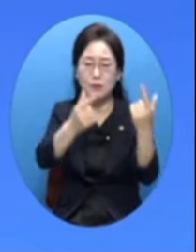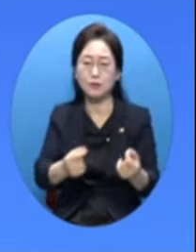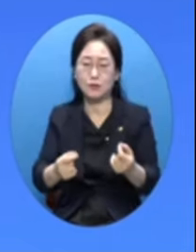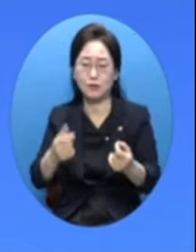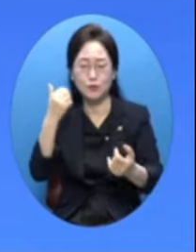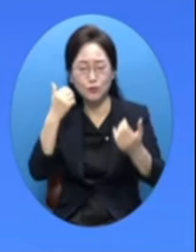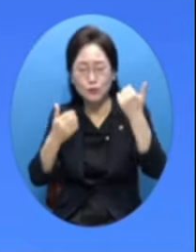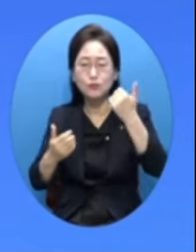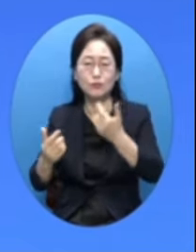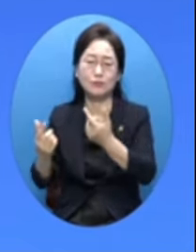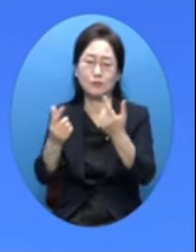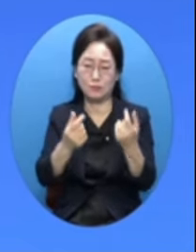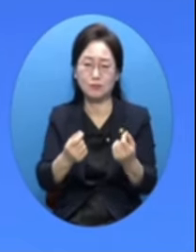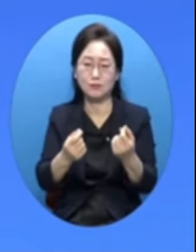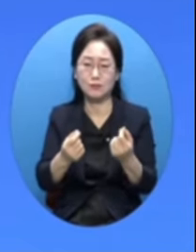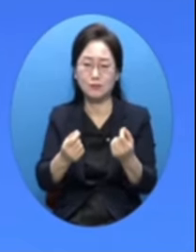같은